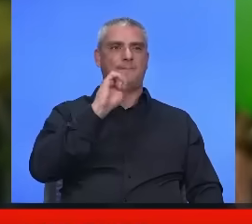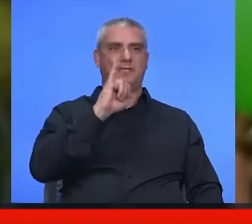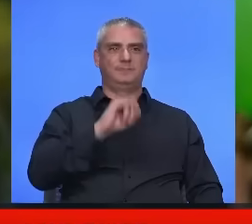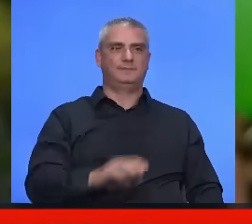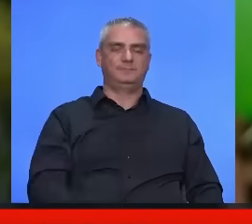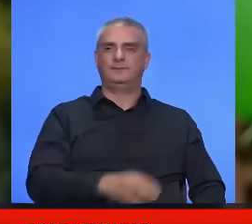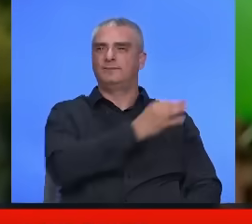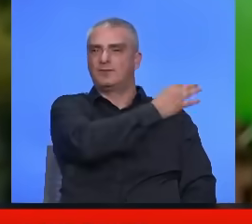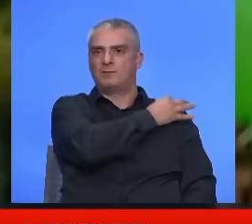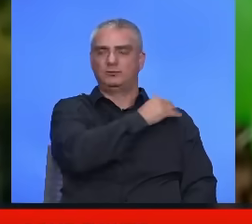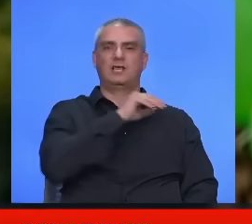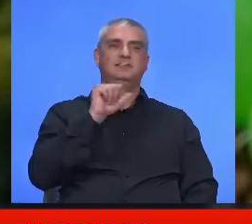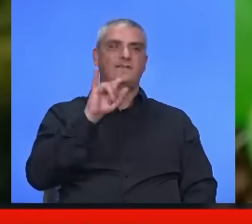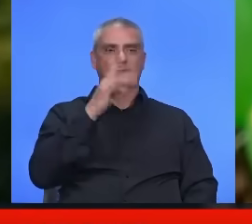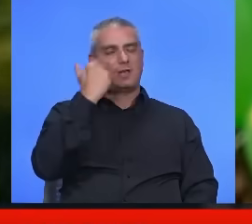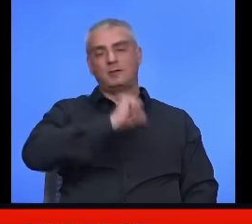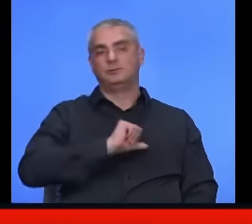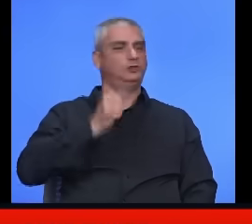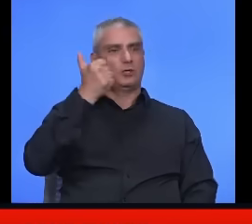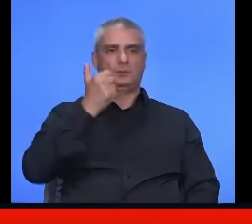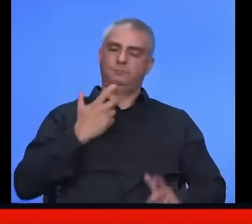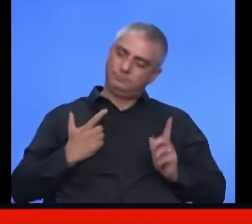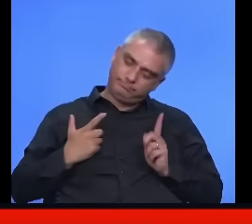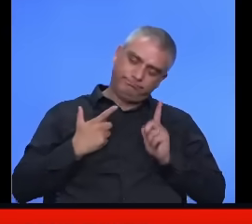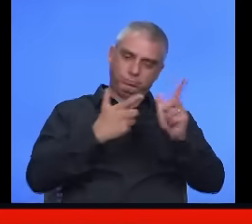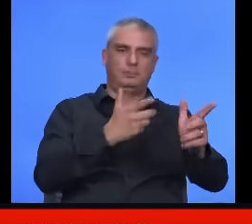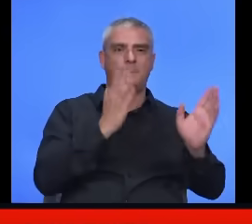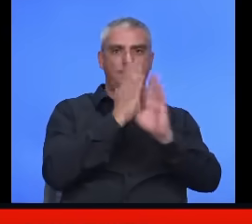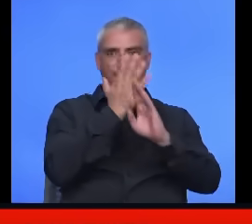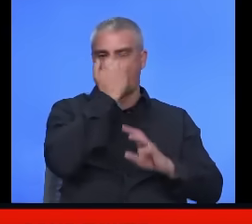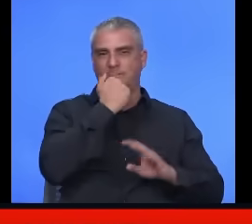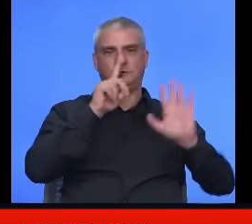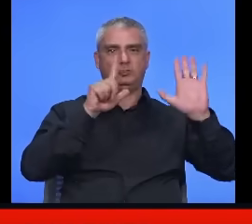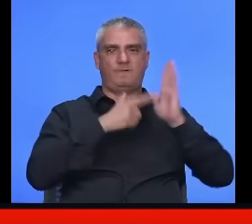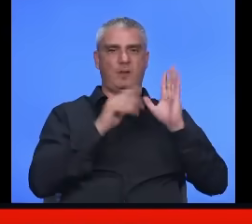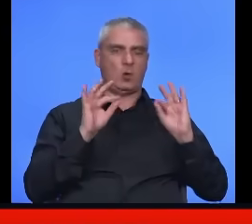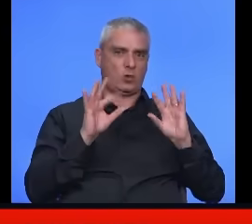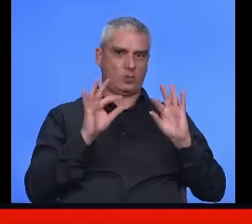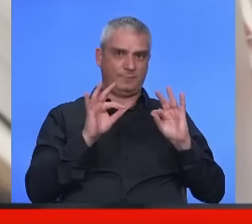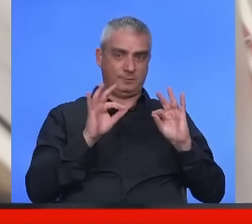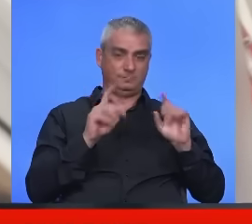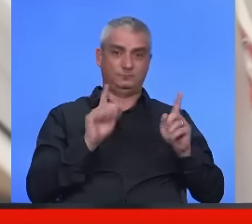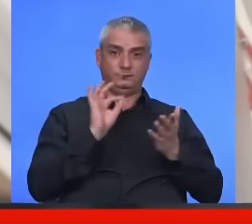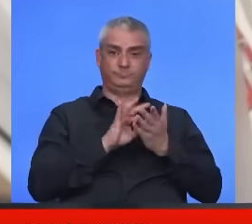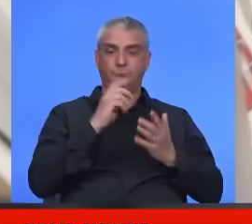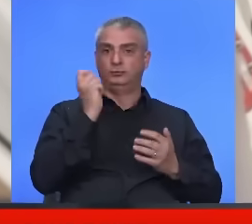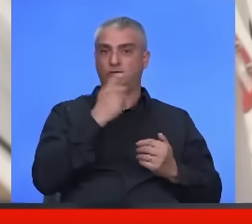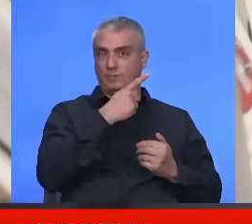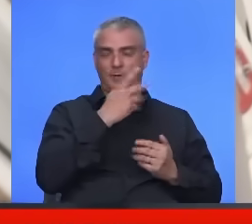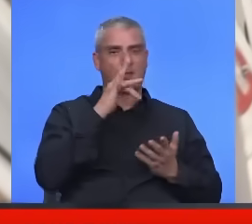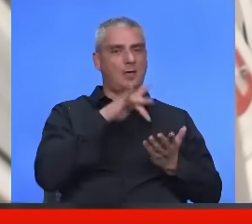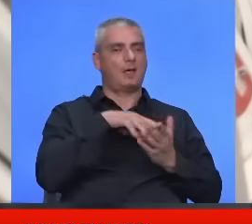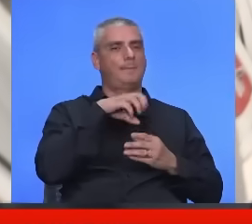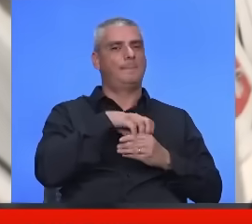אלוף משנה אסף חממי היה מהראשונים להסתער על מחבלי חמאס בשבעה באוקטובר. באותה שבת שעה בבסיס